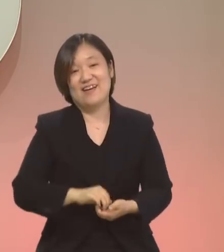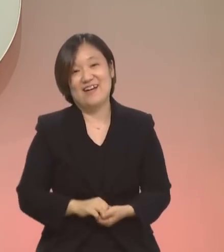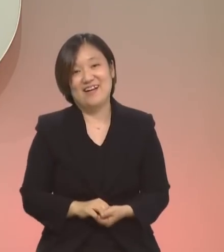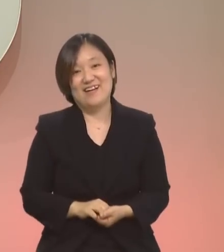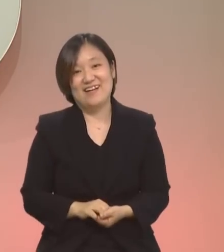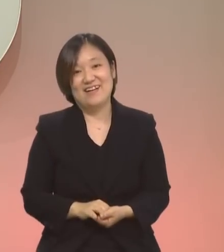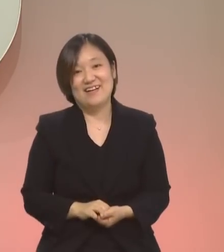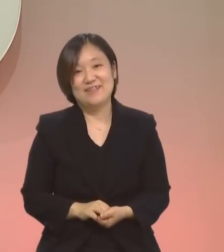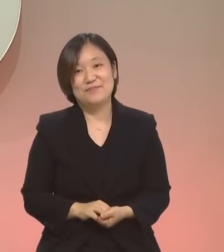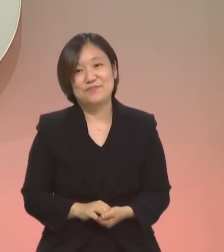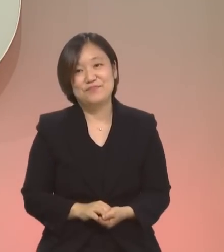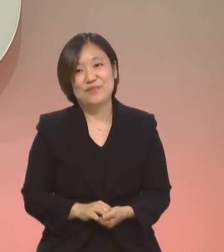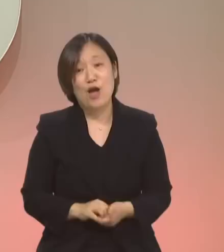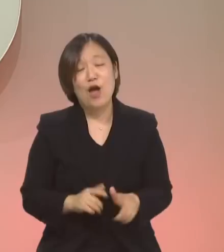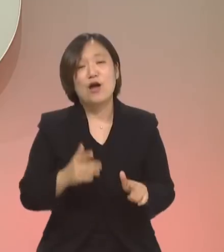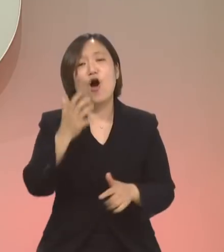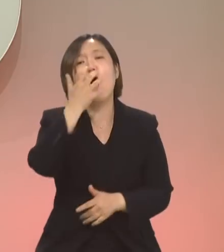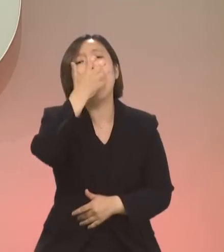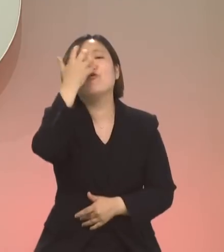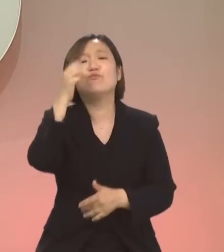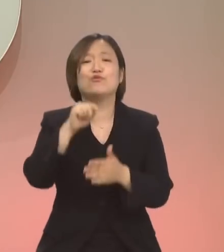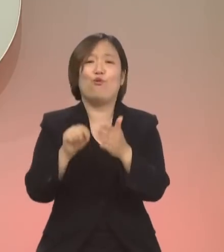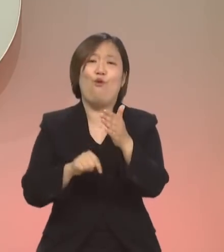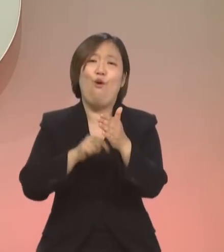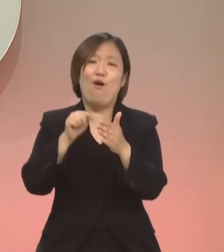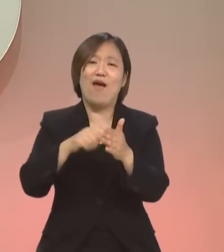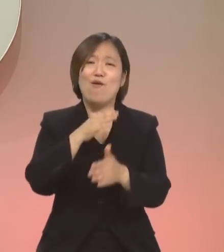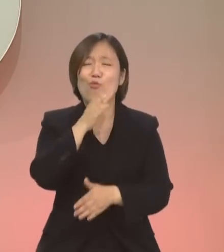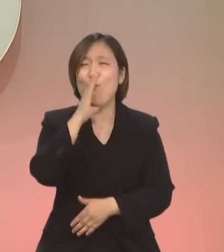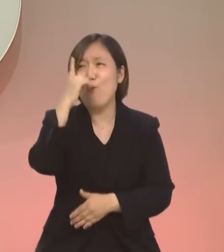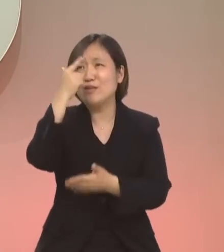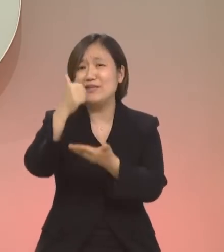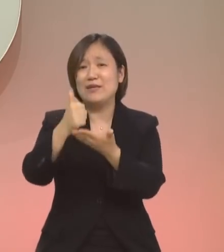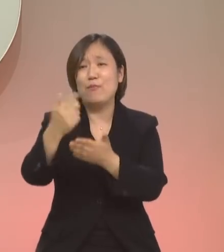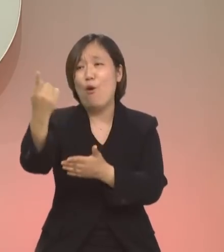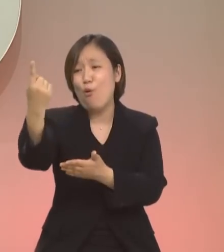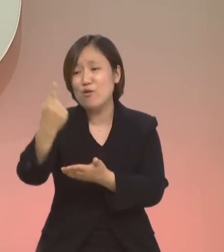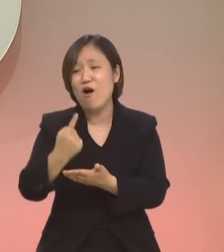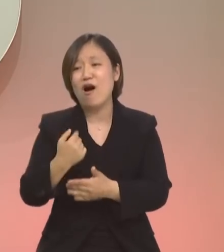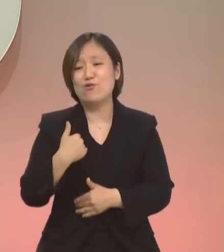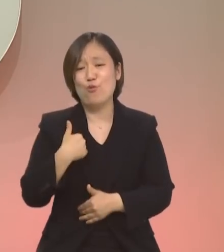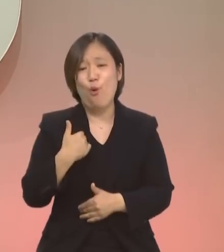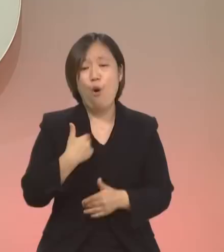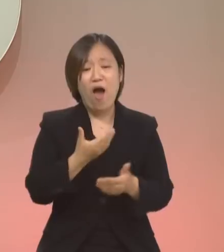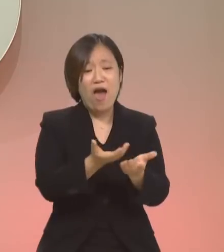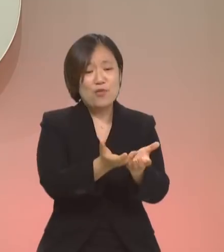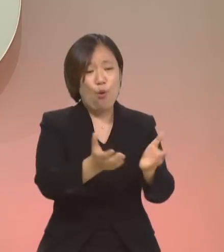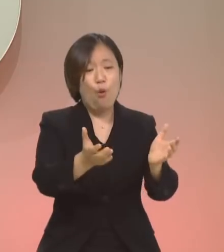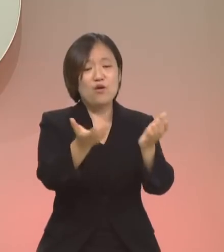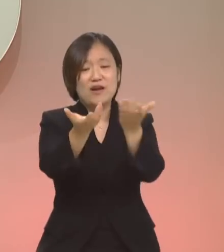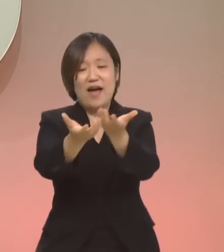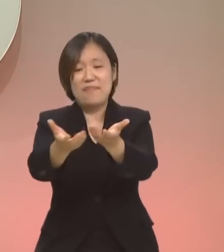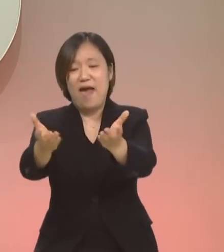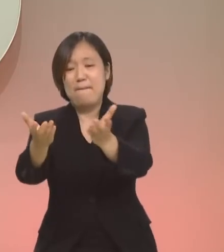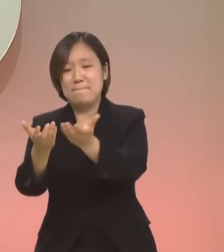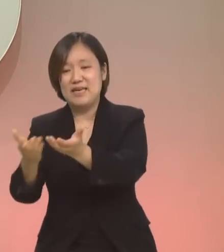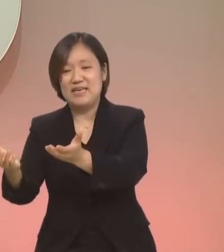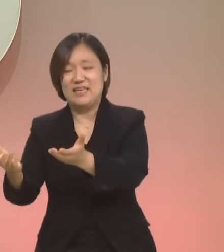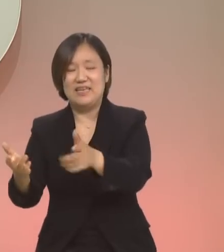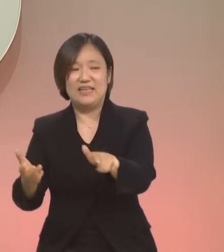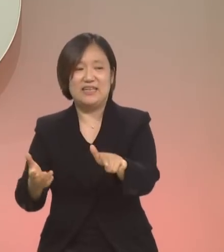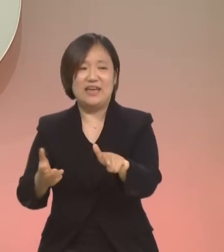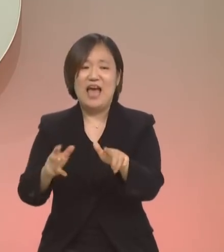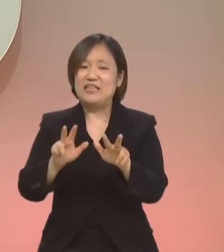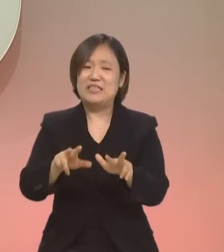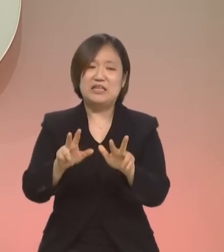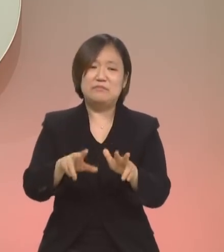위치대로 꿈에서 노스님이 나타나셔 가지고 그 동그란 냄비를 올려놓고 아직은 때가 아니다